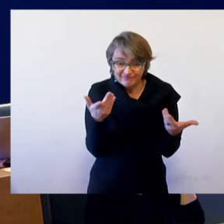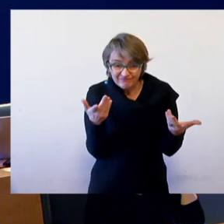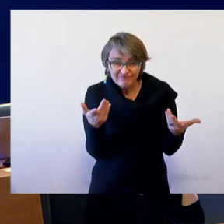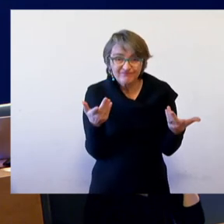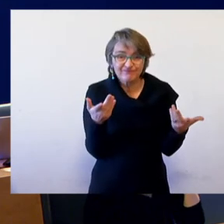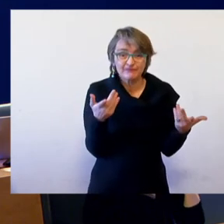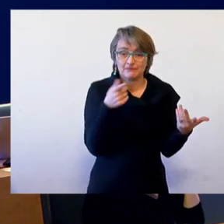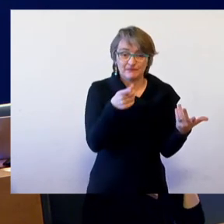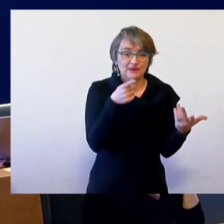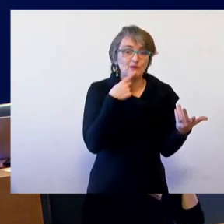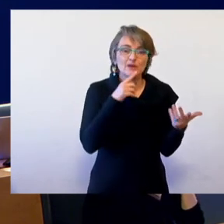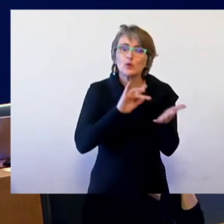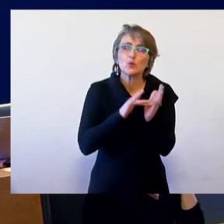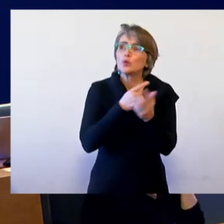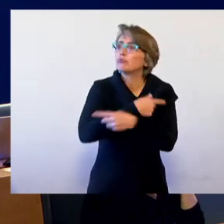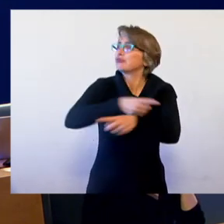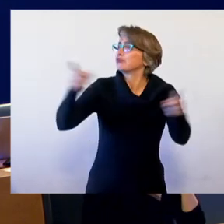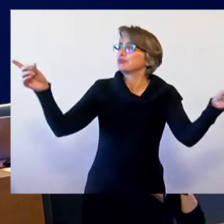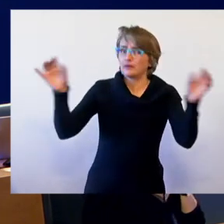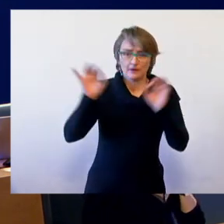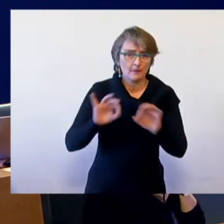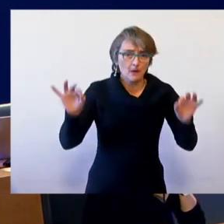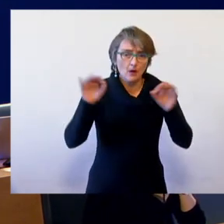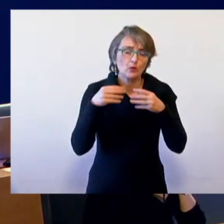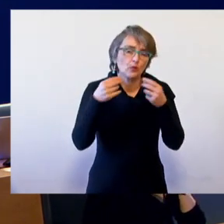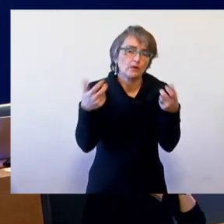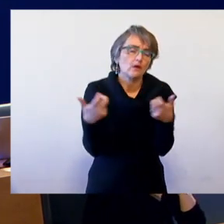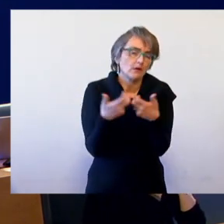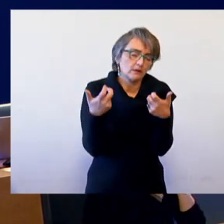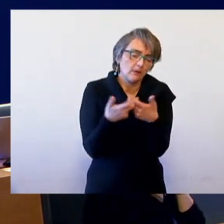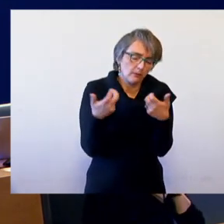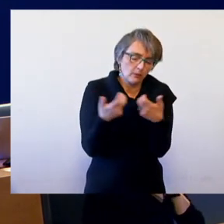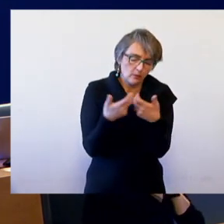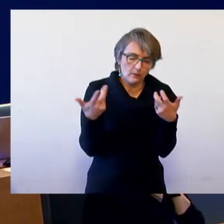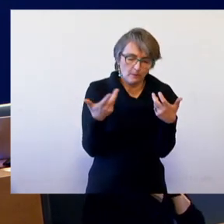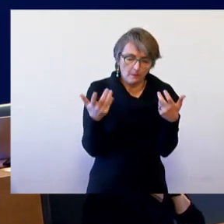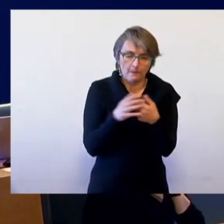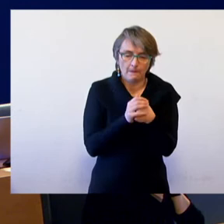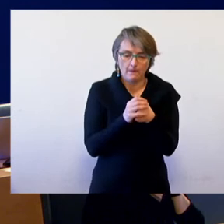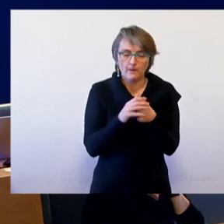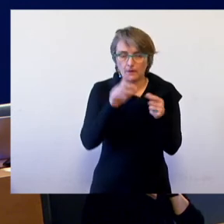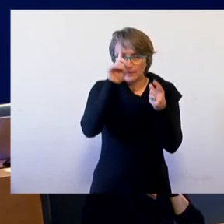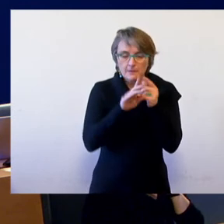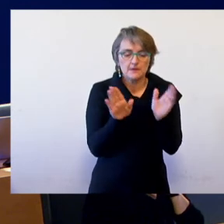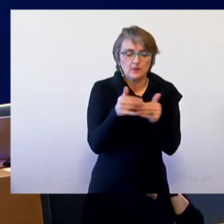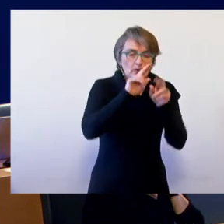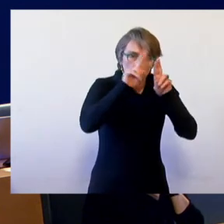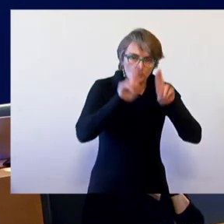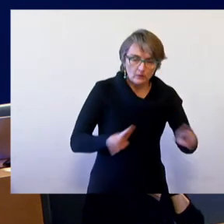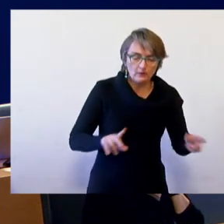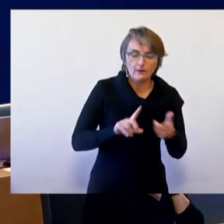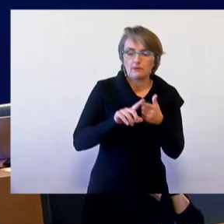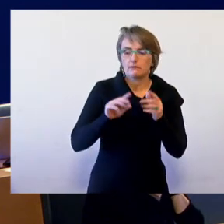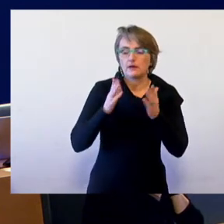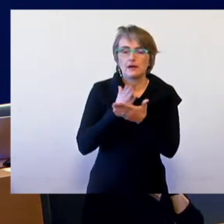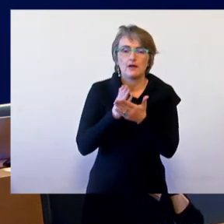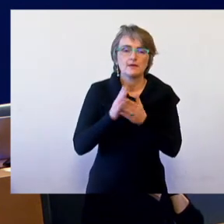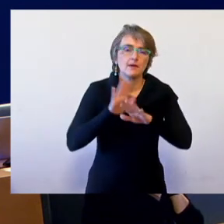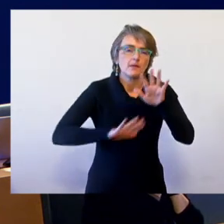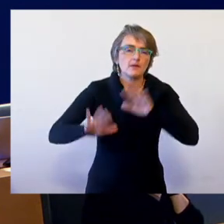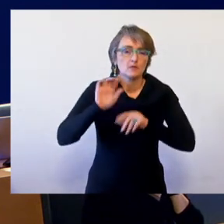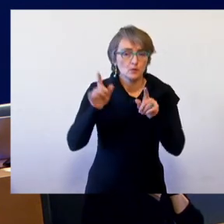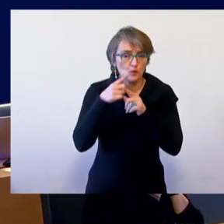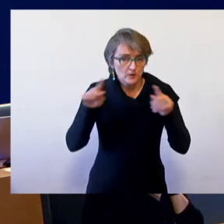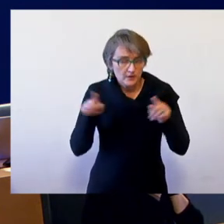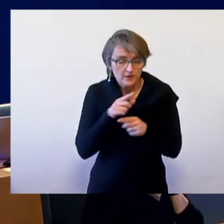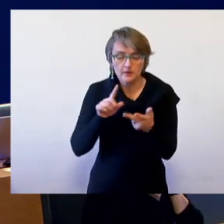par définition dans toutes les écoles. J'en cite quelques-uns à titre d'exemple, les sections internationales, les classes aménagées musique,